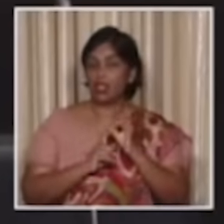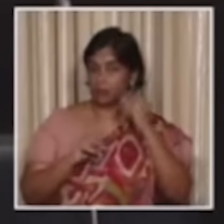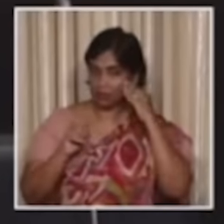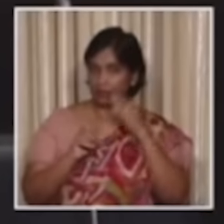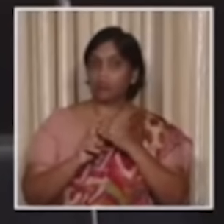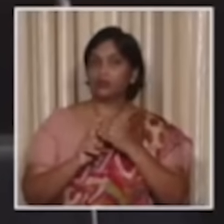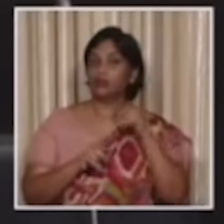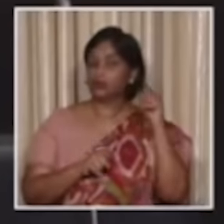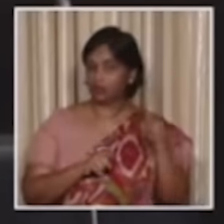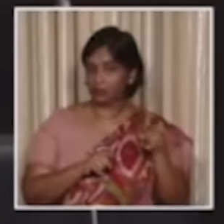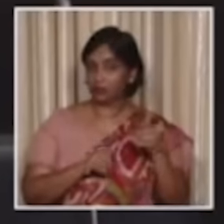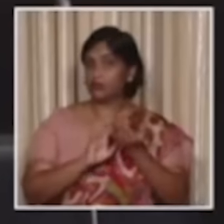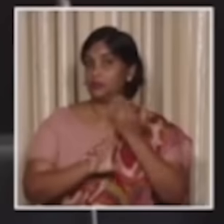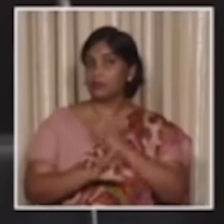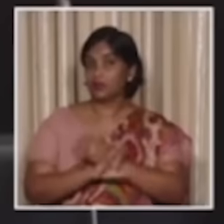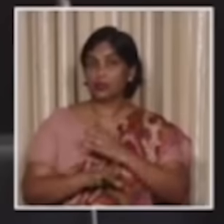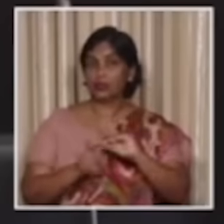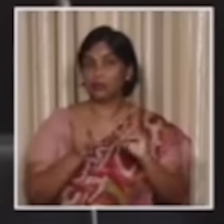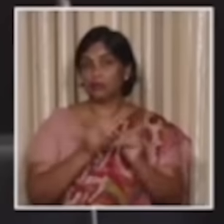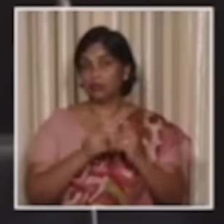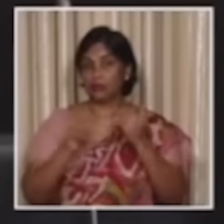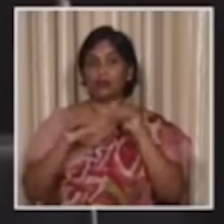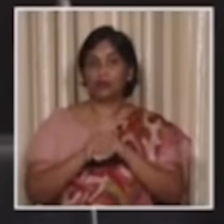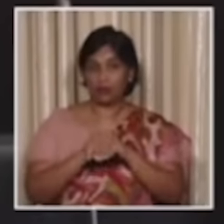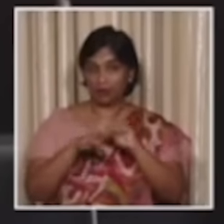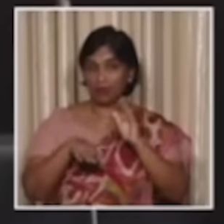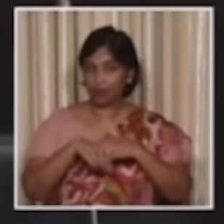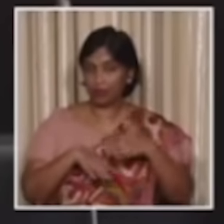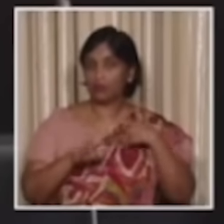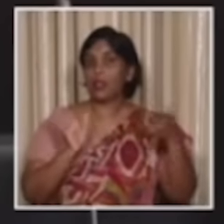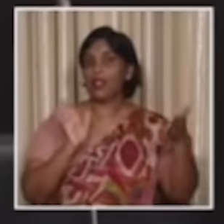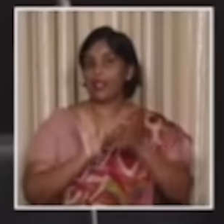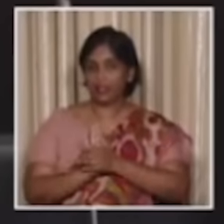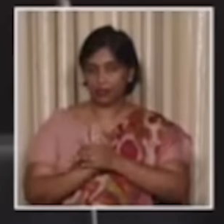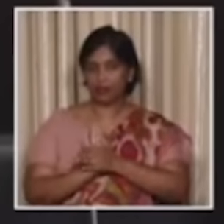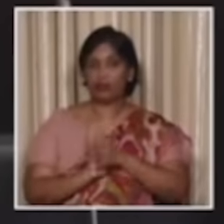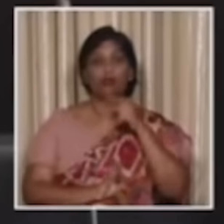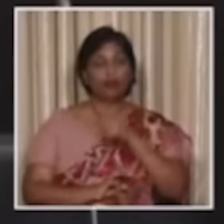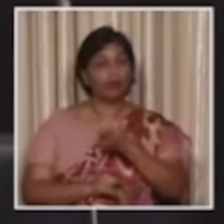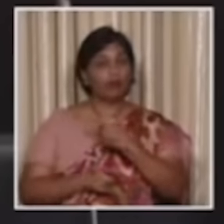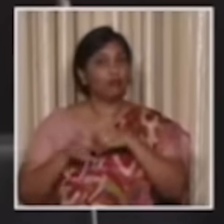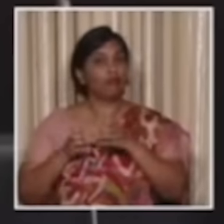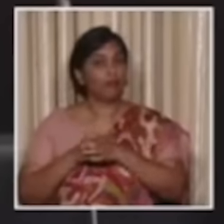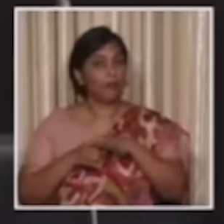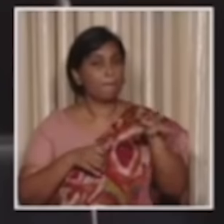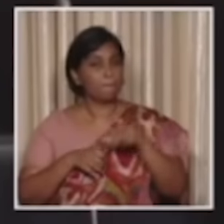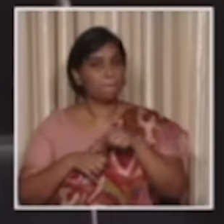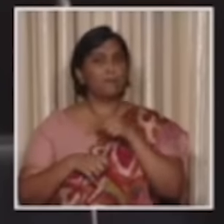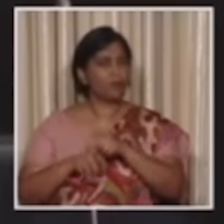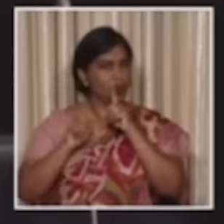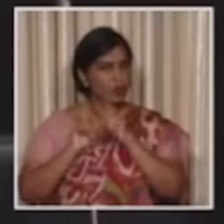පිළිබඳව එතුමා කලින් සන්නද්ධ කල්ලියක කණ්ඩායමක හිඳලා අපිත් එක්ක එකතු වෙලා එතුමාගේ කණ්ඩායම පාවිච්චි කරමින් මේ